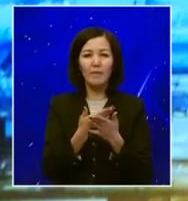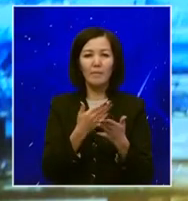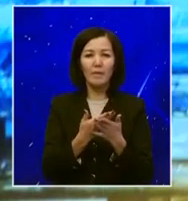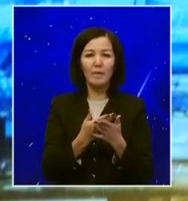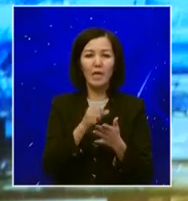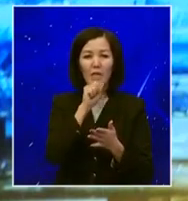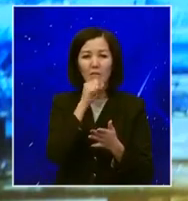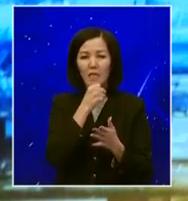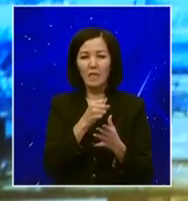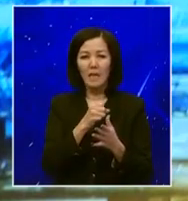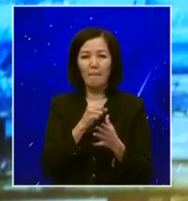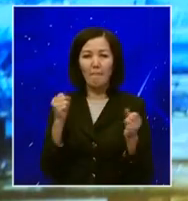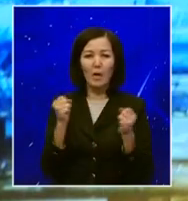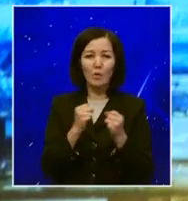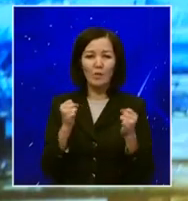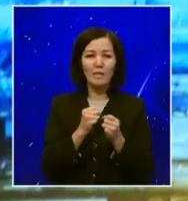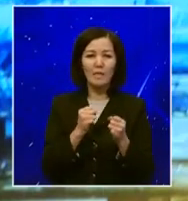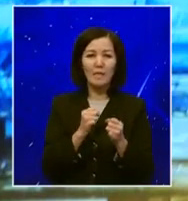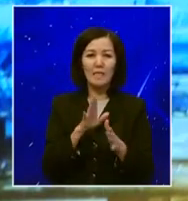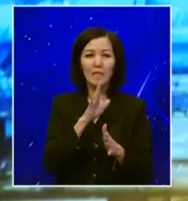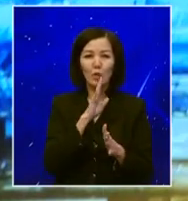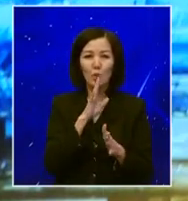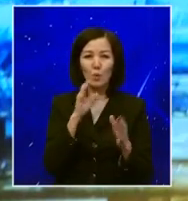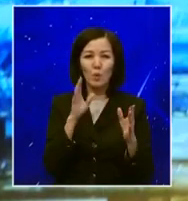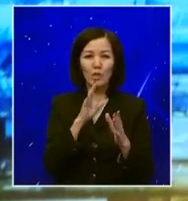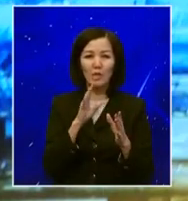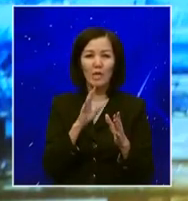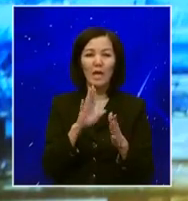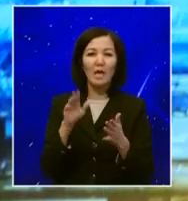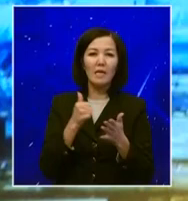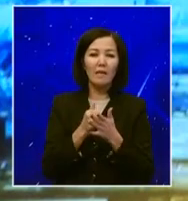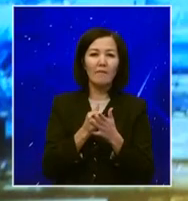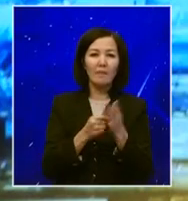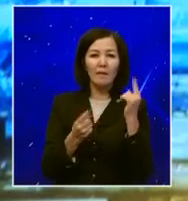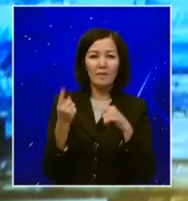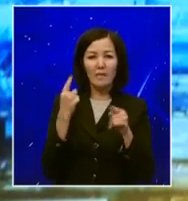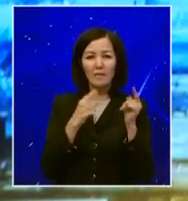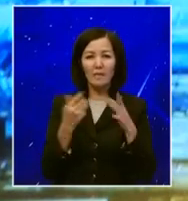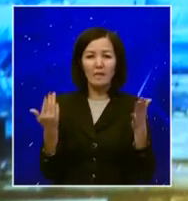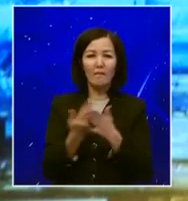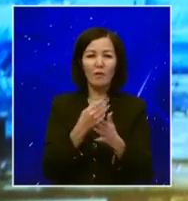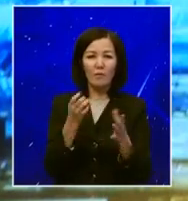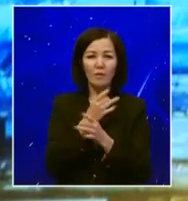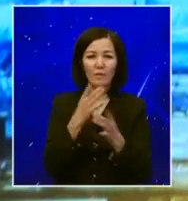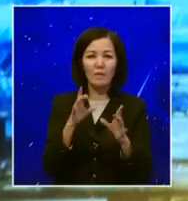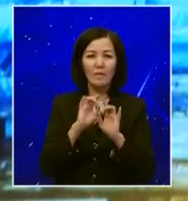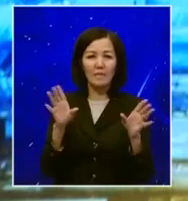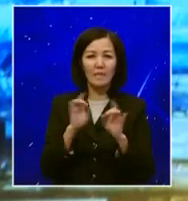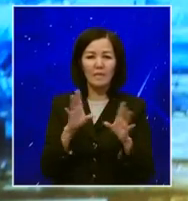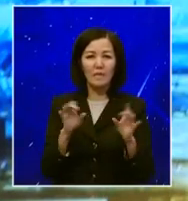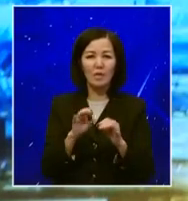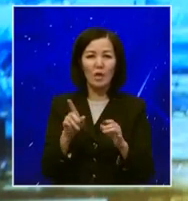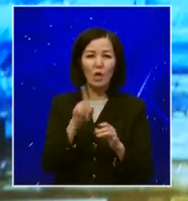роль Деда Мороза и Снегурочки. Главные сказочные персонажи новогодних торжеств рассказали юным детишкам и